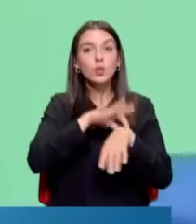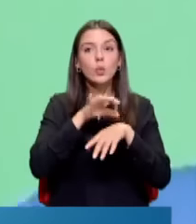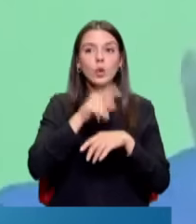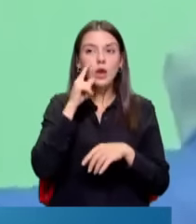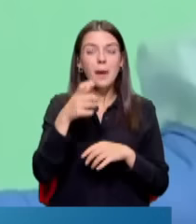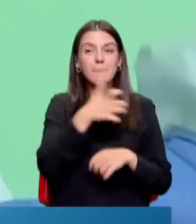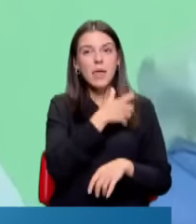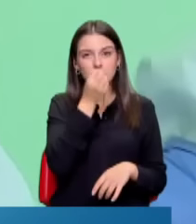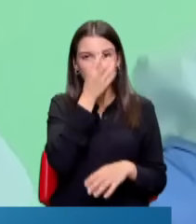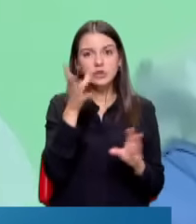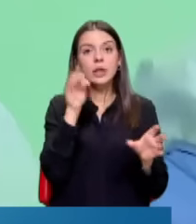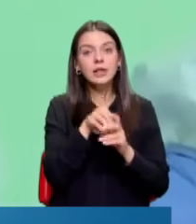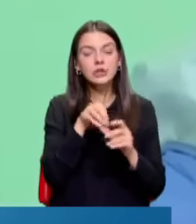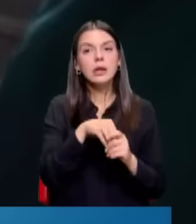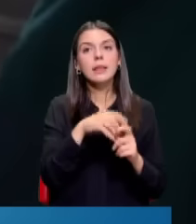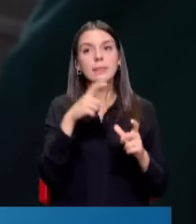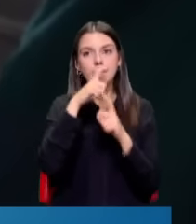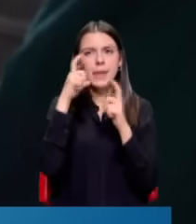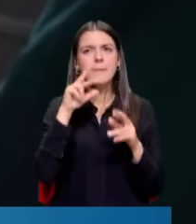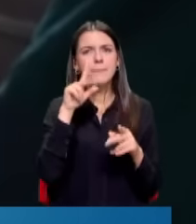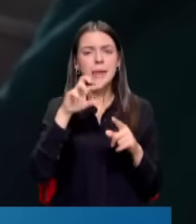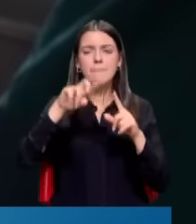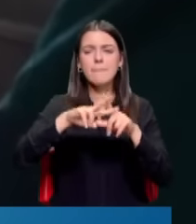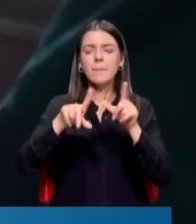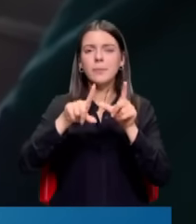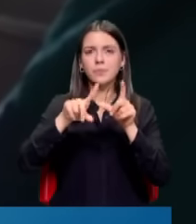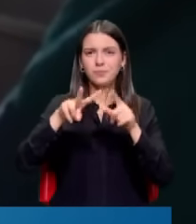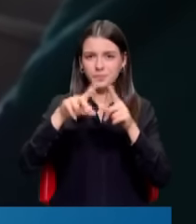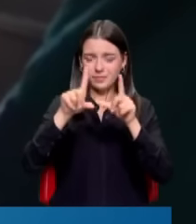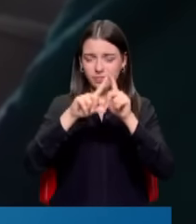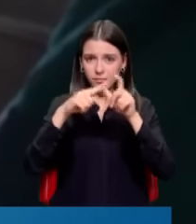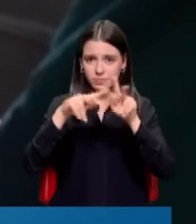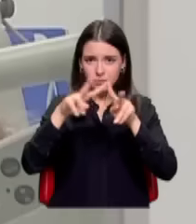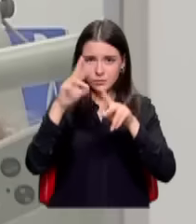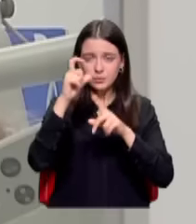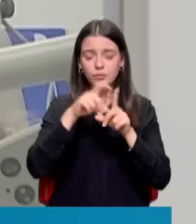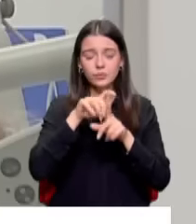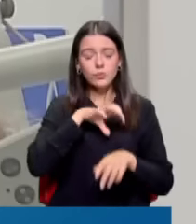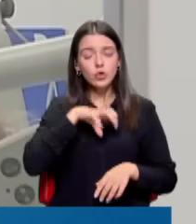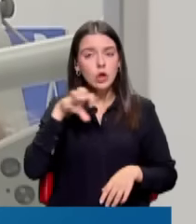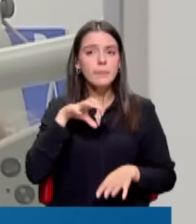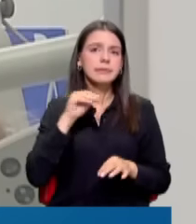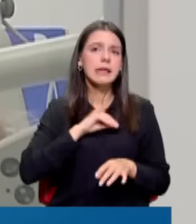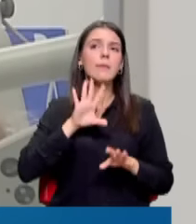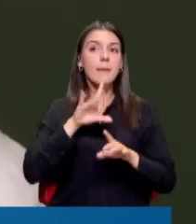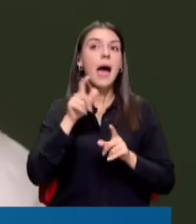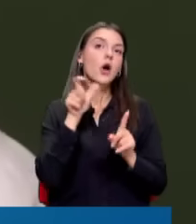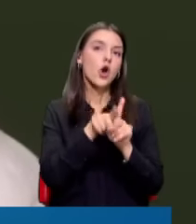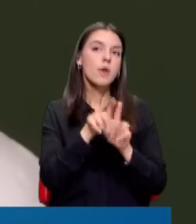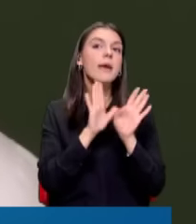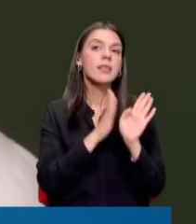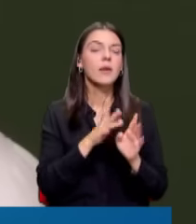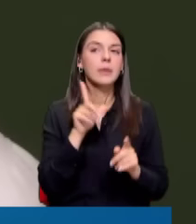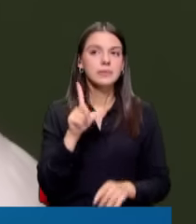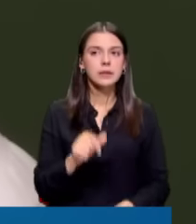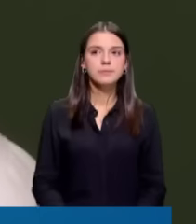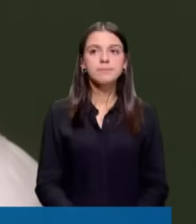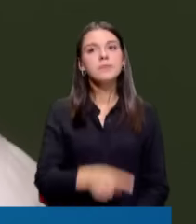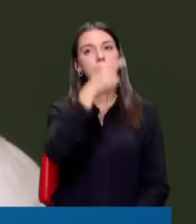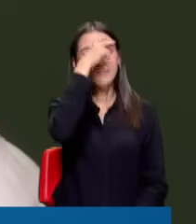maymun çiçeği için COVID'de olduğu gibi bir pandemi dönemi uzak bir ihtimal. Ama tedbiri de elden bırakmamak gerekiyor. Belki